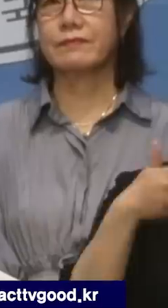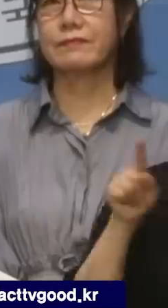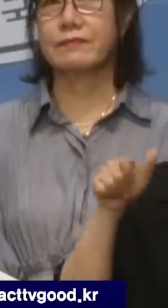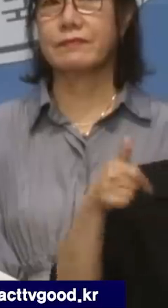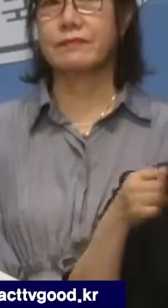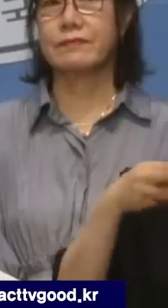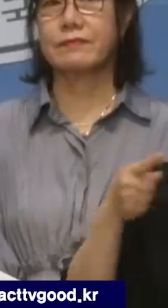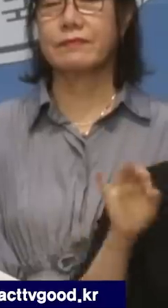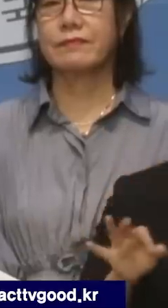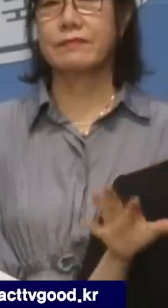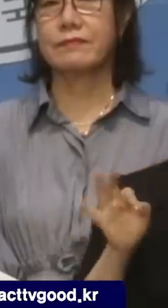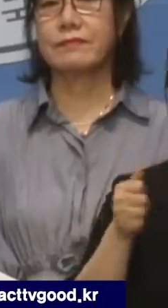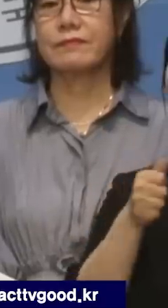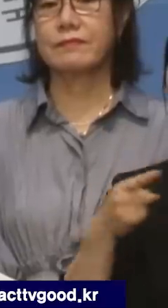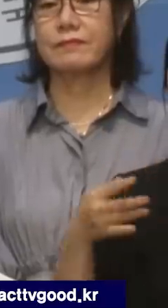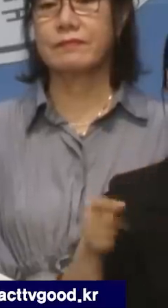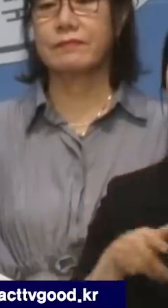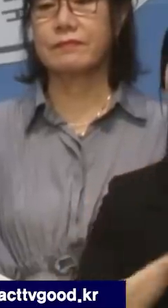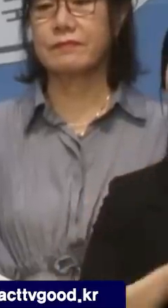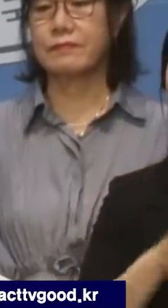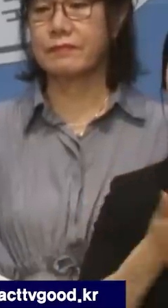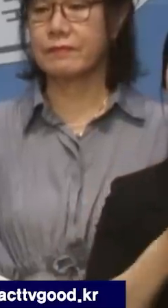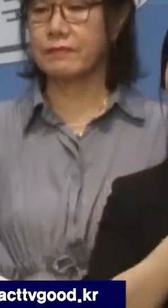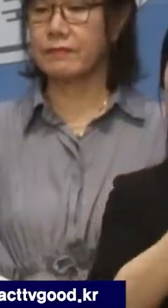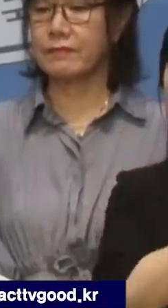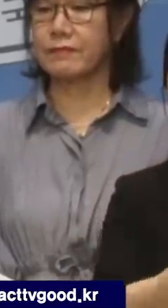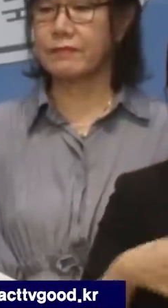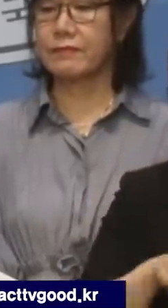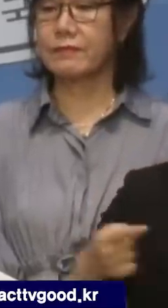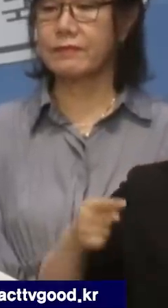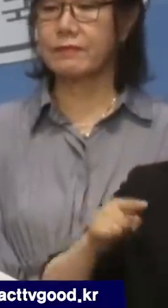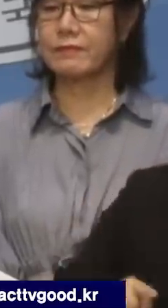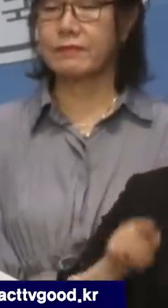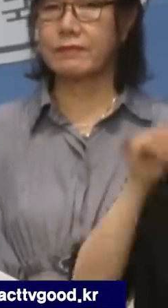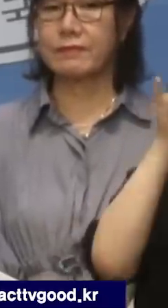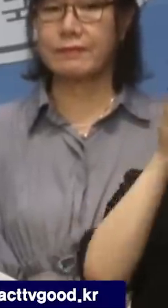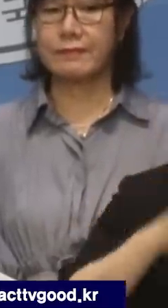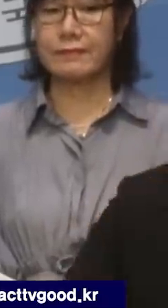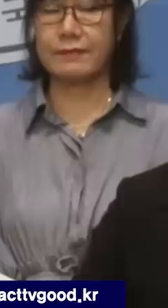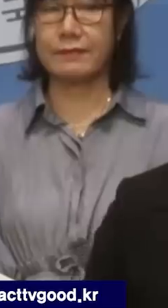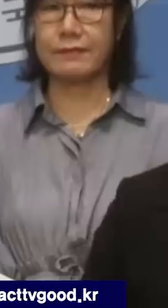차길동 김희철 한국마트협회 임원분들도 함께 해주셨습니다.